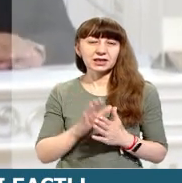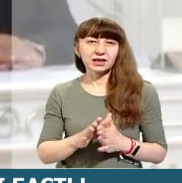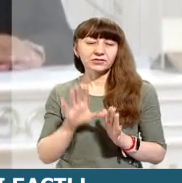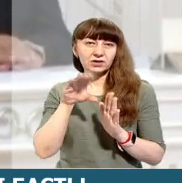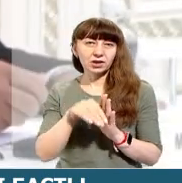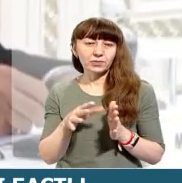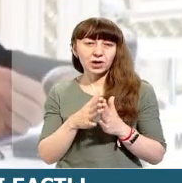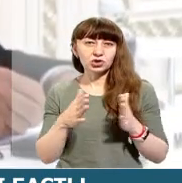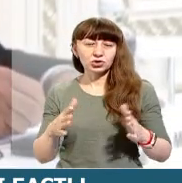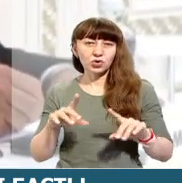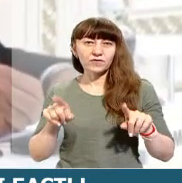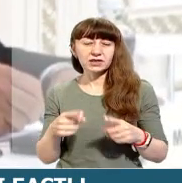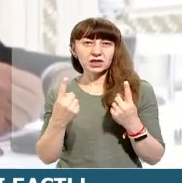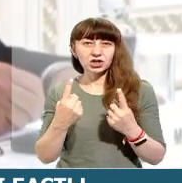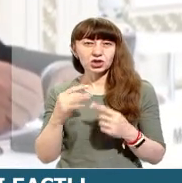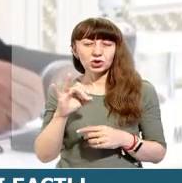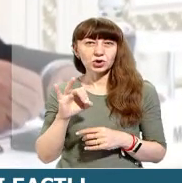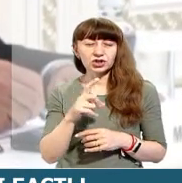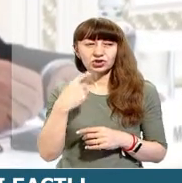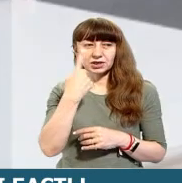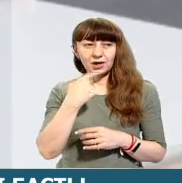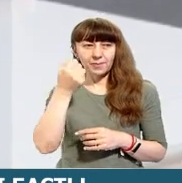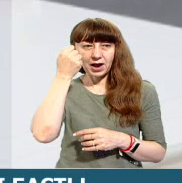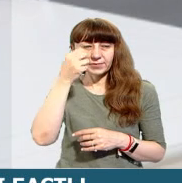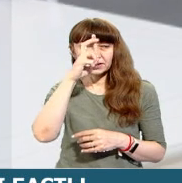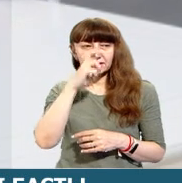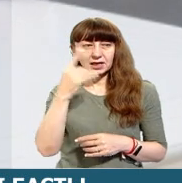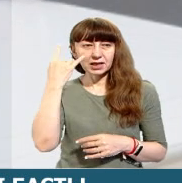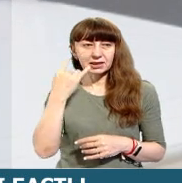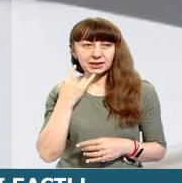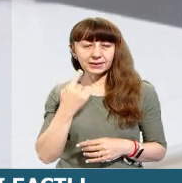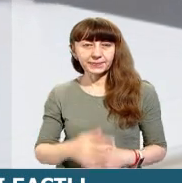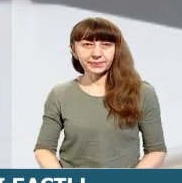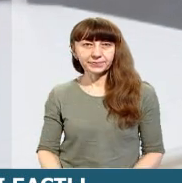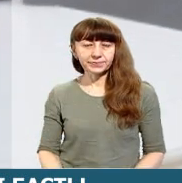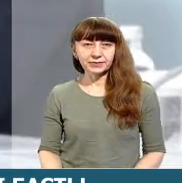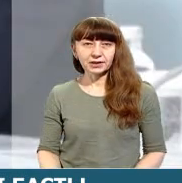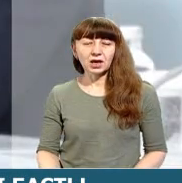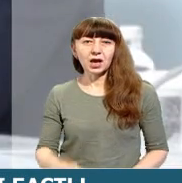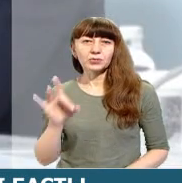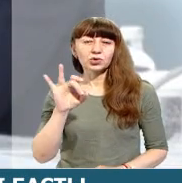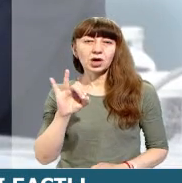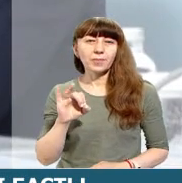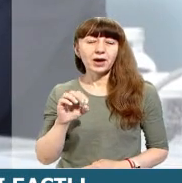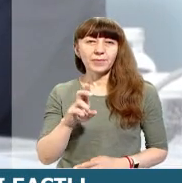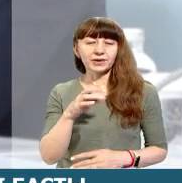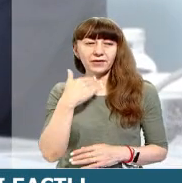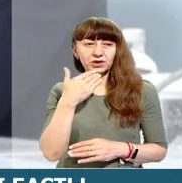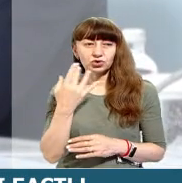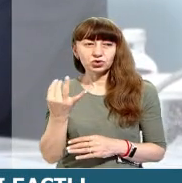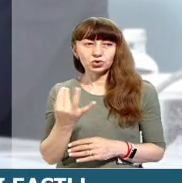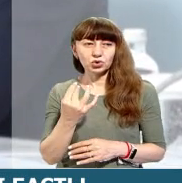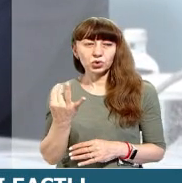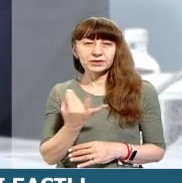ризашылығын білдірді. Өз кезегінде Әбдел Уахаб Әбдел Разақ екі ел арасындағы қарым-қатынасты, соның ішінде парламентаралық байланыстарды одан